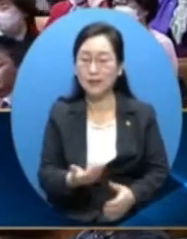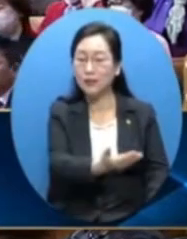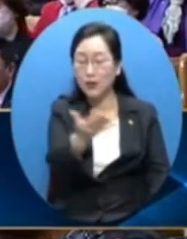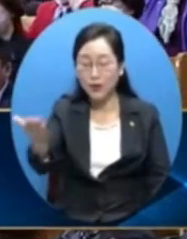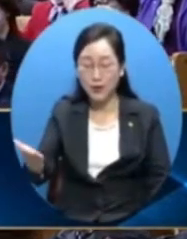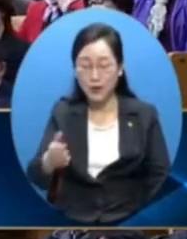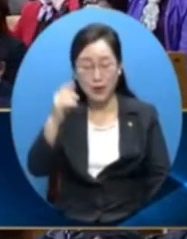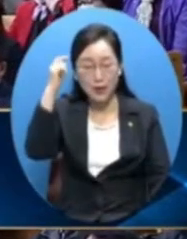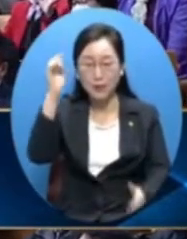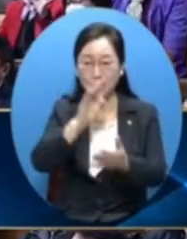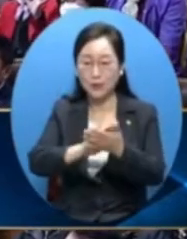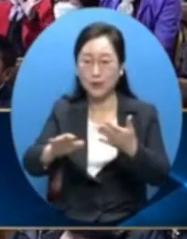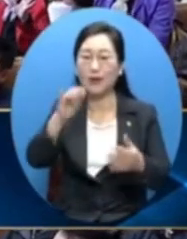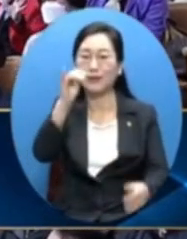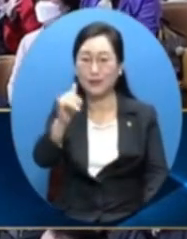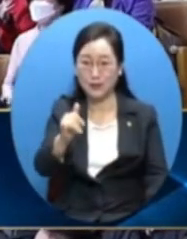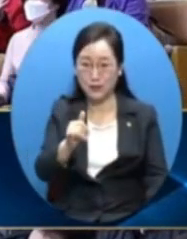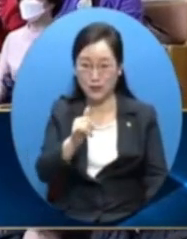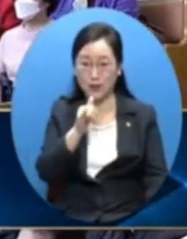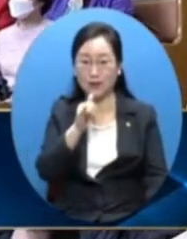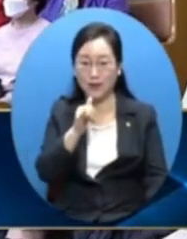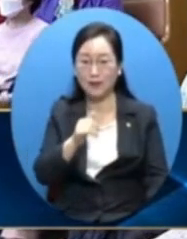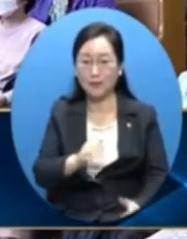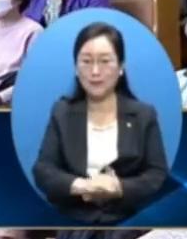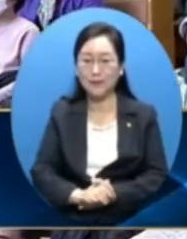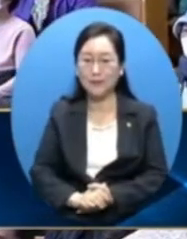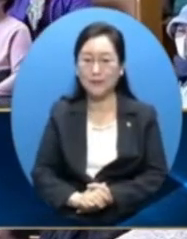너희에게 평강이 있을지어다.